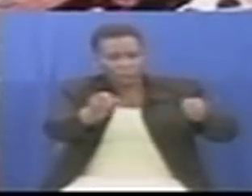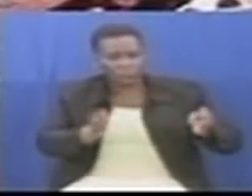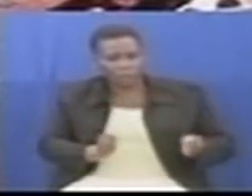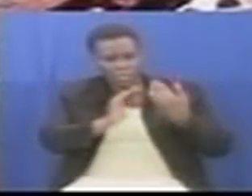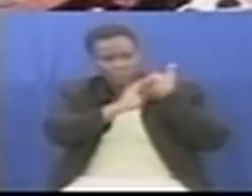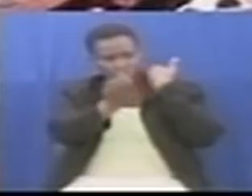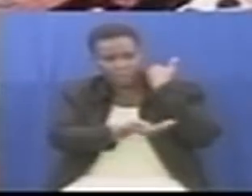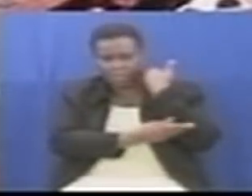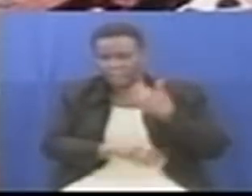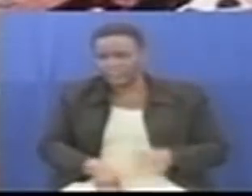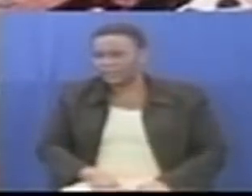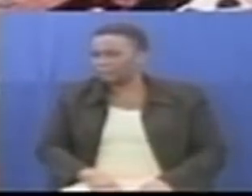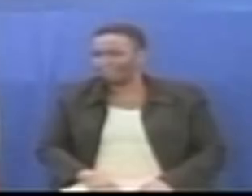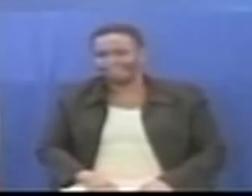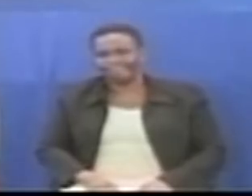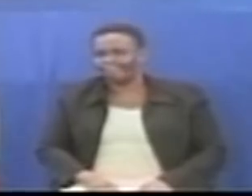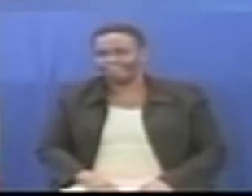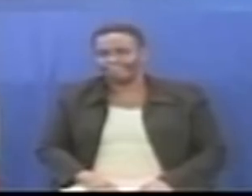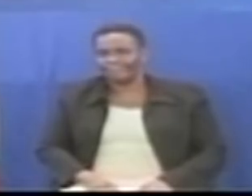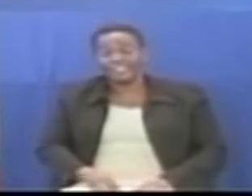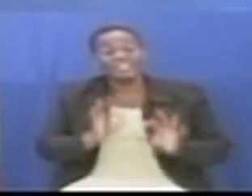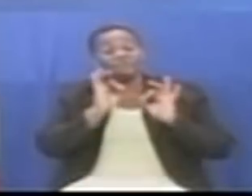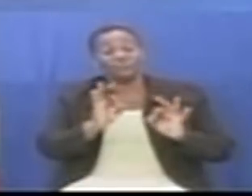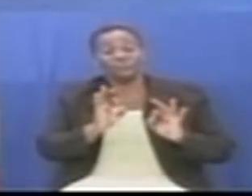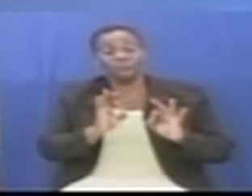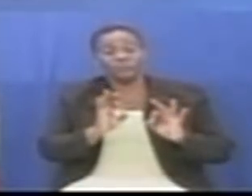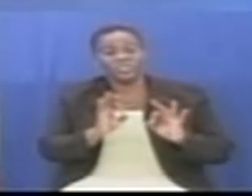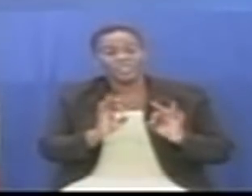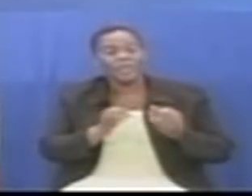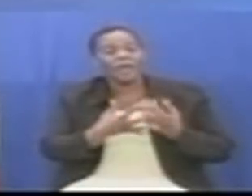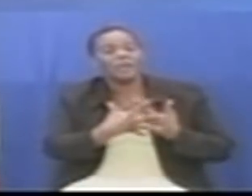huo usiendelee. Ni vizuri akarithisha hiyo kazi nzuri ambayo alikuwa